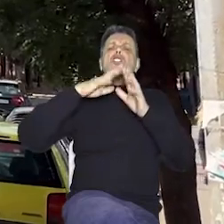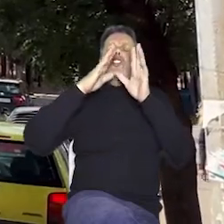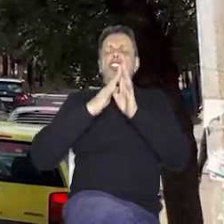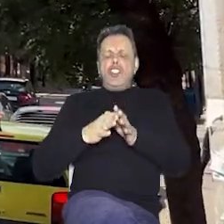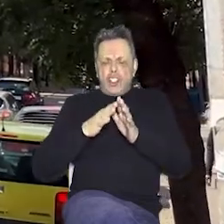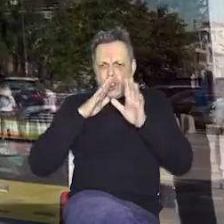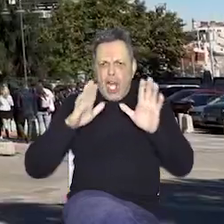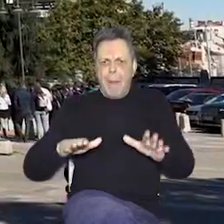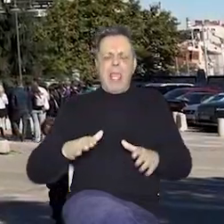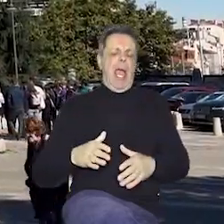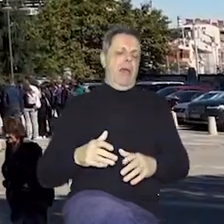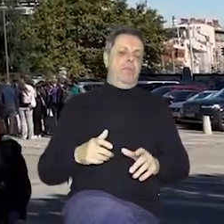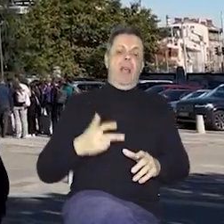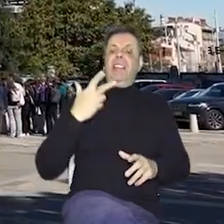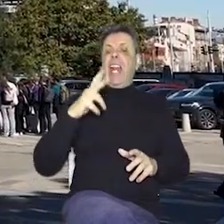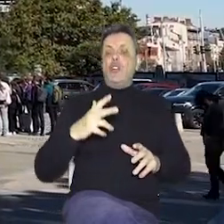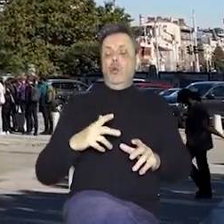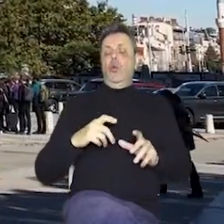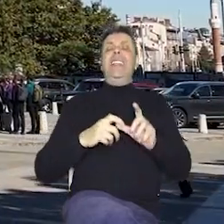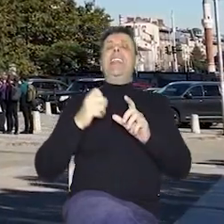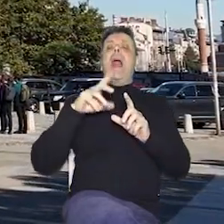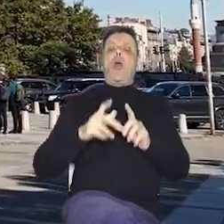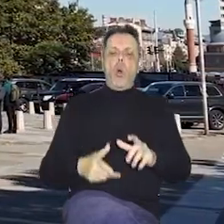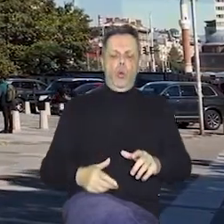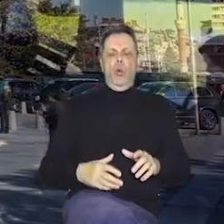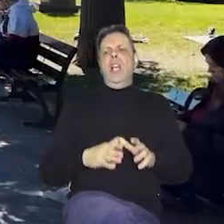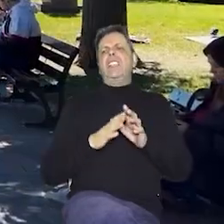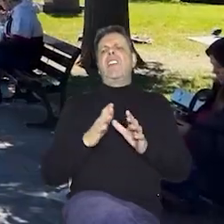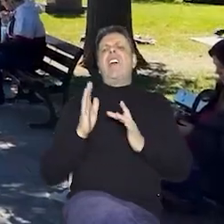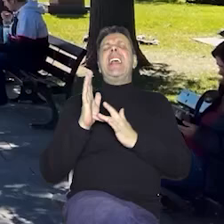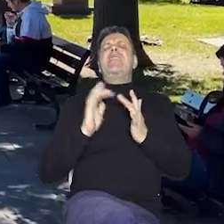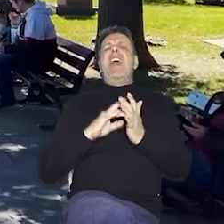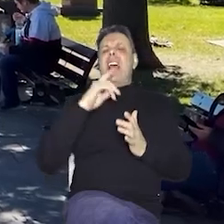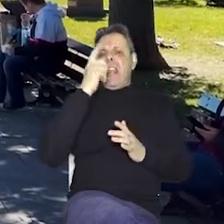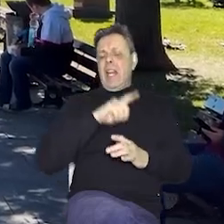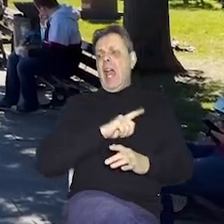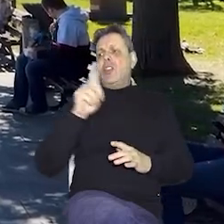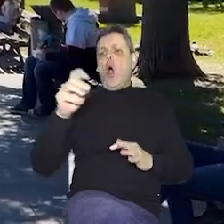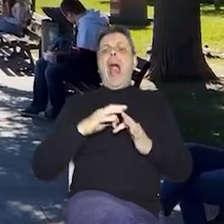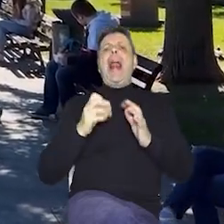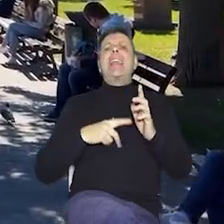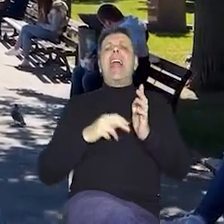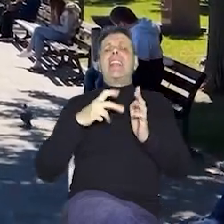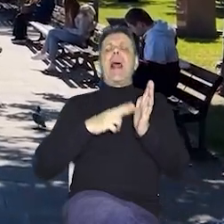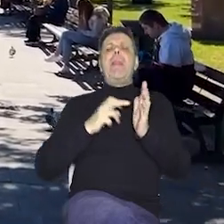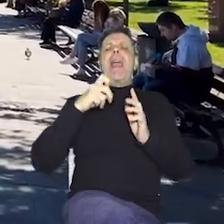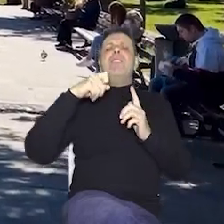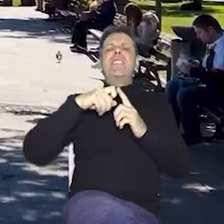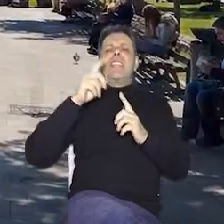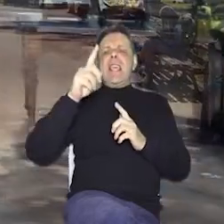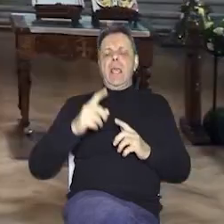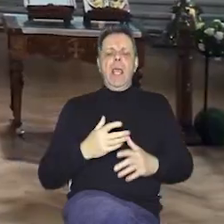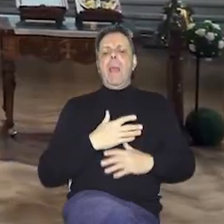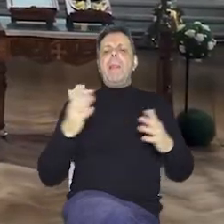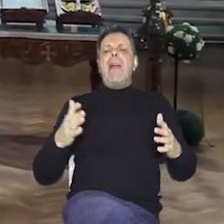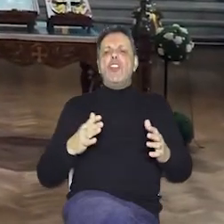džamiju, treću po veličini sinagogu u Europi, crkvu Svete Nedjelje, pa sve do Svetog Aleksandra Nevskog, najvećeg pravoslavnog